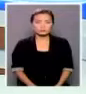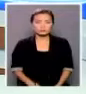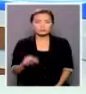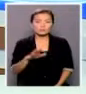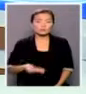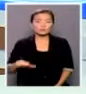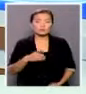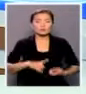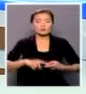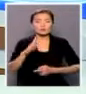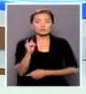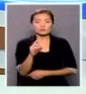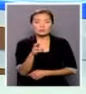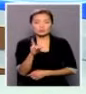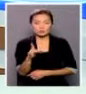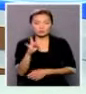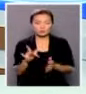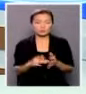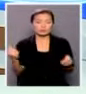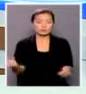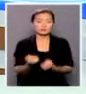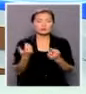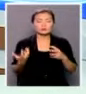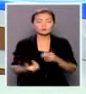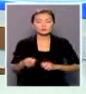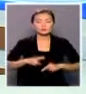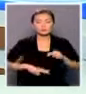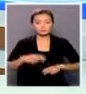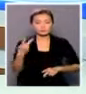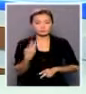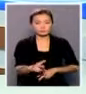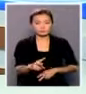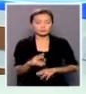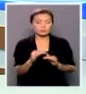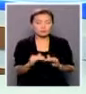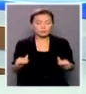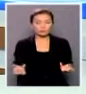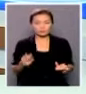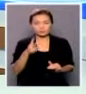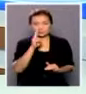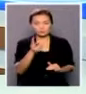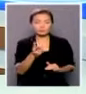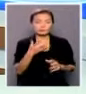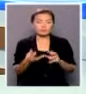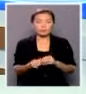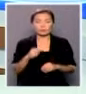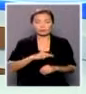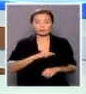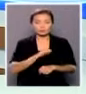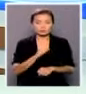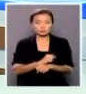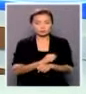Атырау облысына қарасты Құлсары қаласында демеушілер есебінен салынған екі бірдей балабақша екі жыл өтпей жатып жұмысын